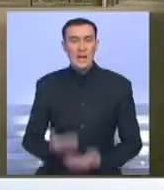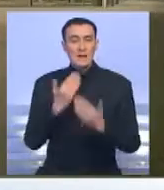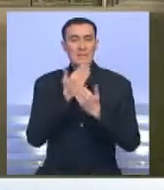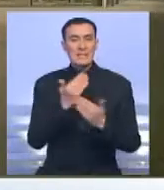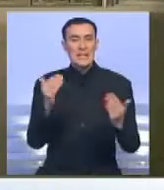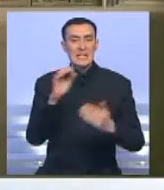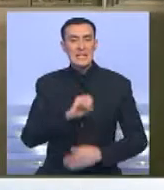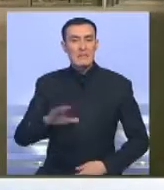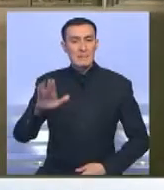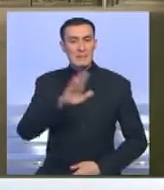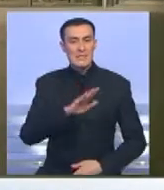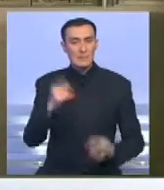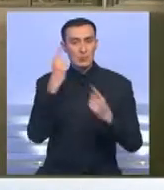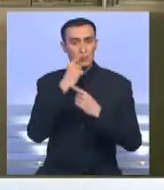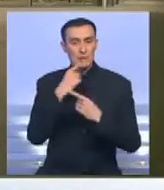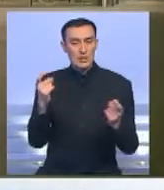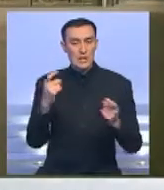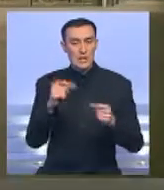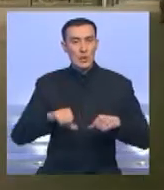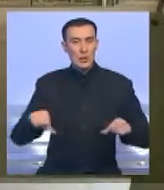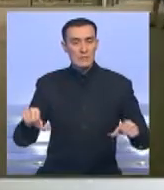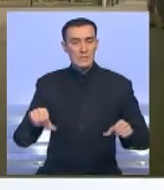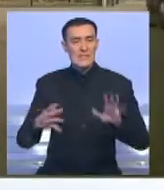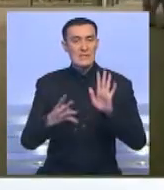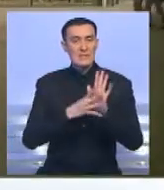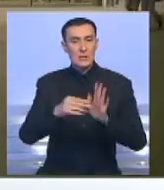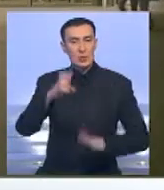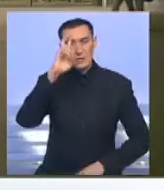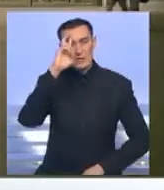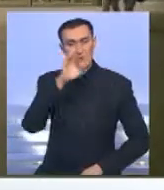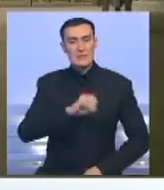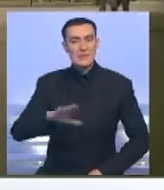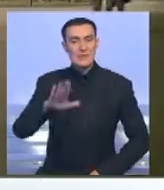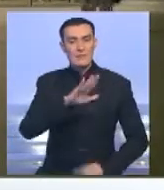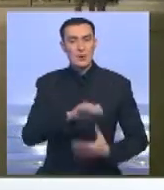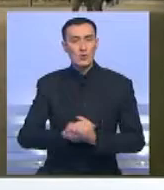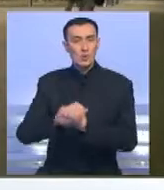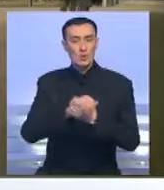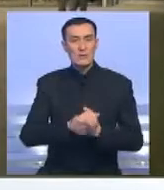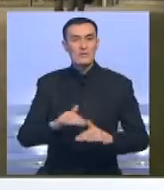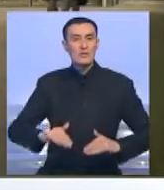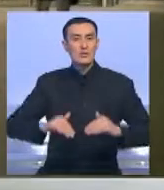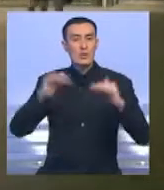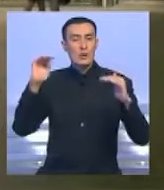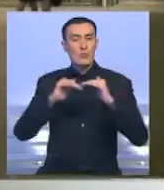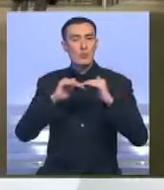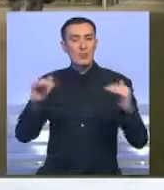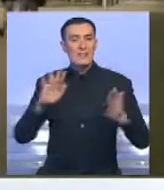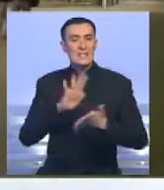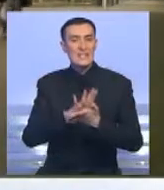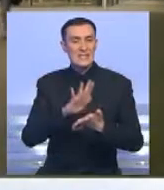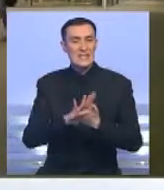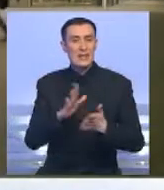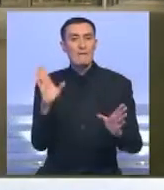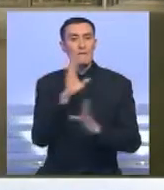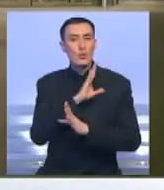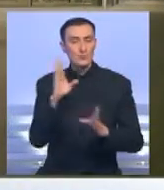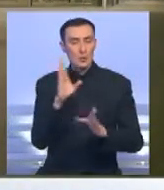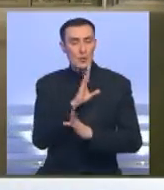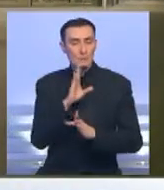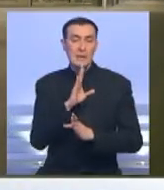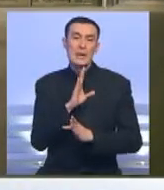Последнее европейское предупреждение сделано Еврокомиссией 9 странам Евросоюза из-за высокого уровня загрязнения воздуха в